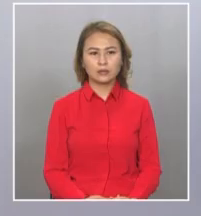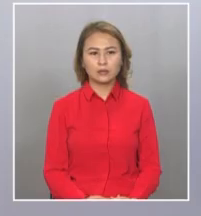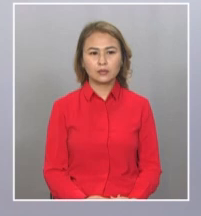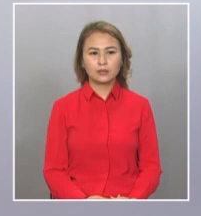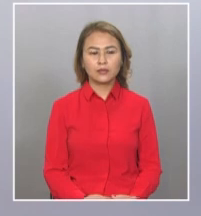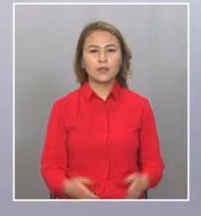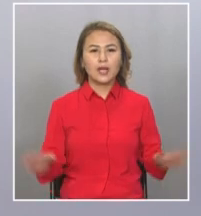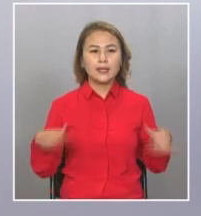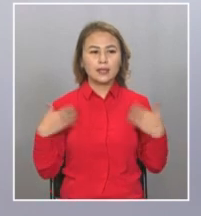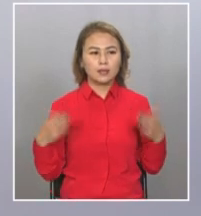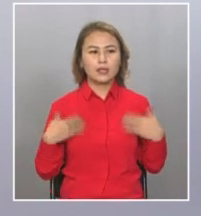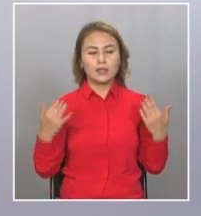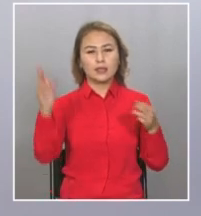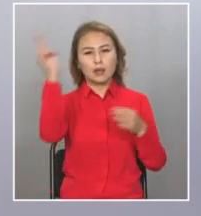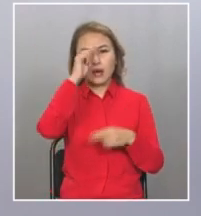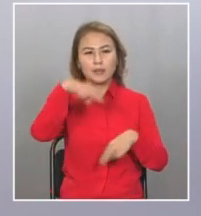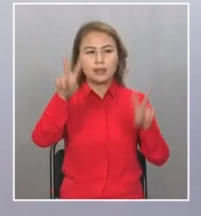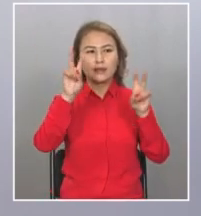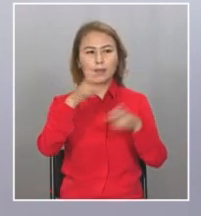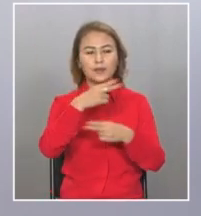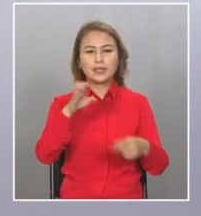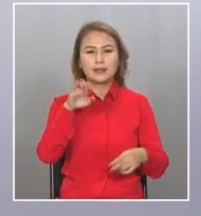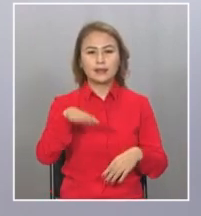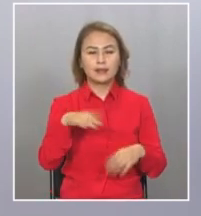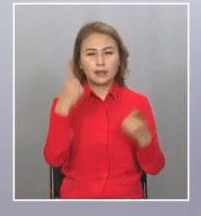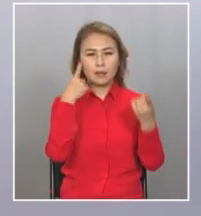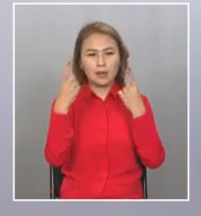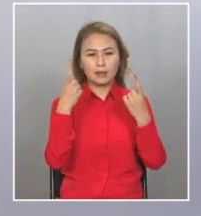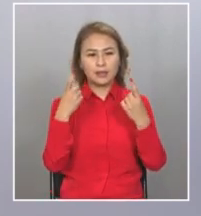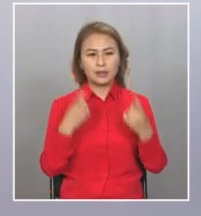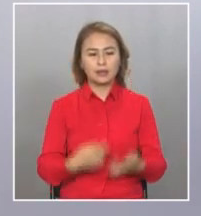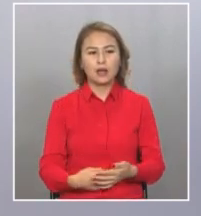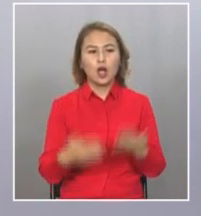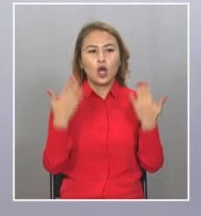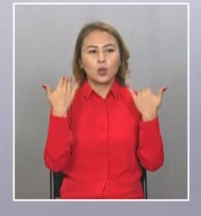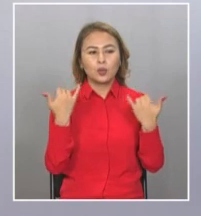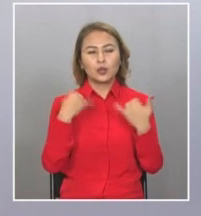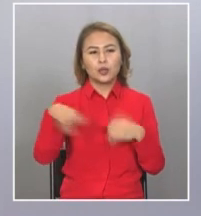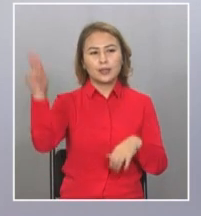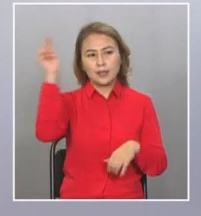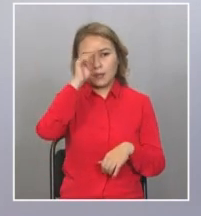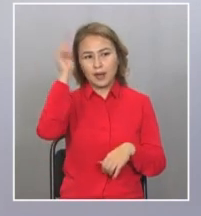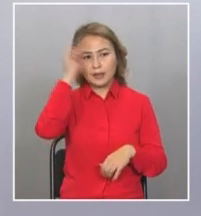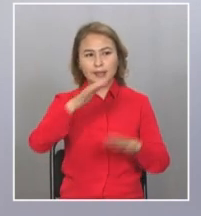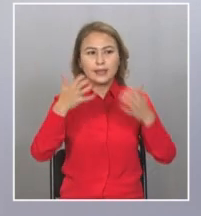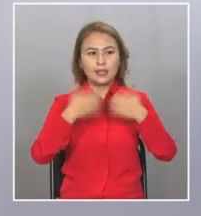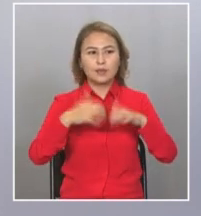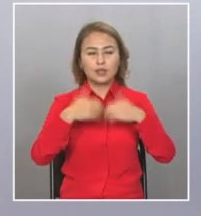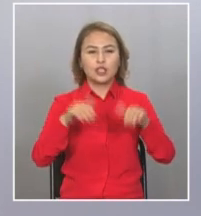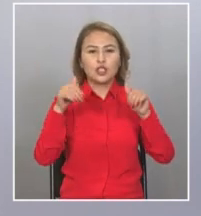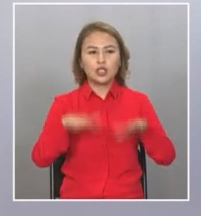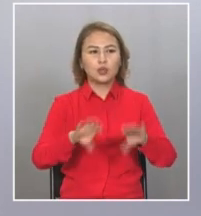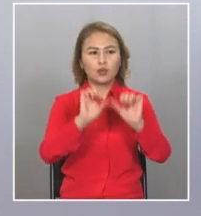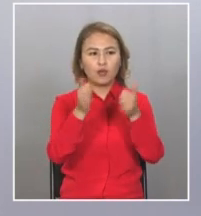Сәлеметсіздер ме? Сабағымыздың тақырыбы – статистикалық мәліметтер. Бүгінгі сабақта есептерді